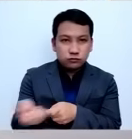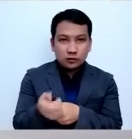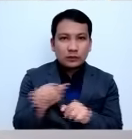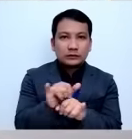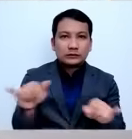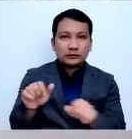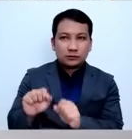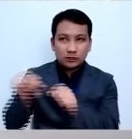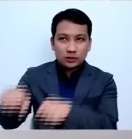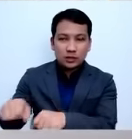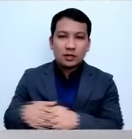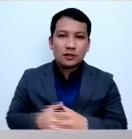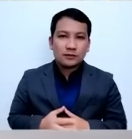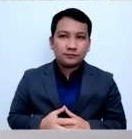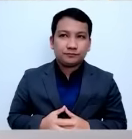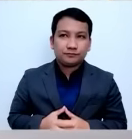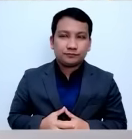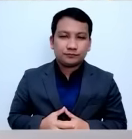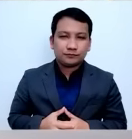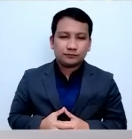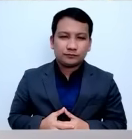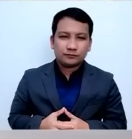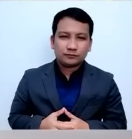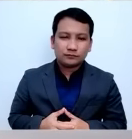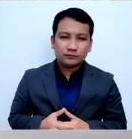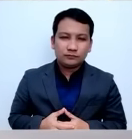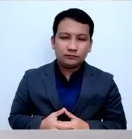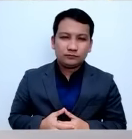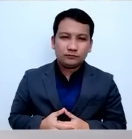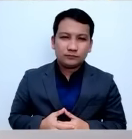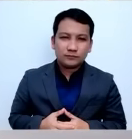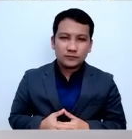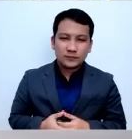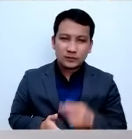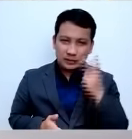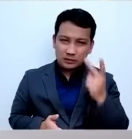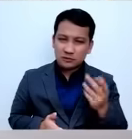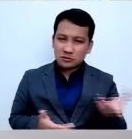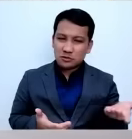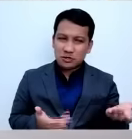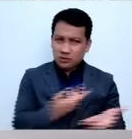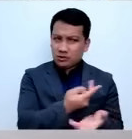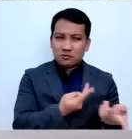so I think the point was well taken